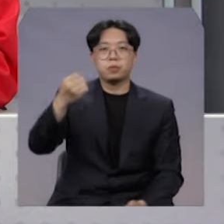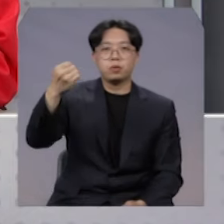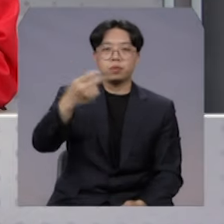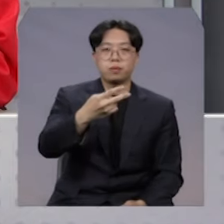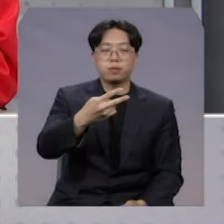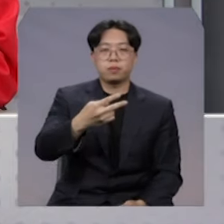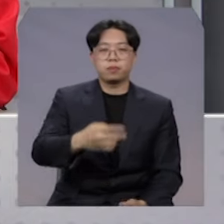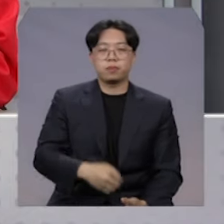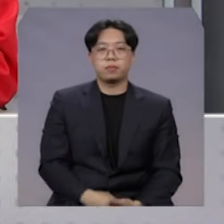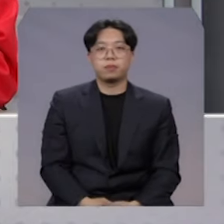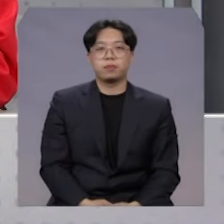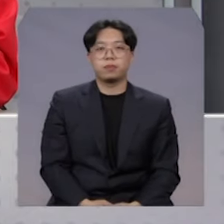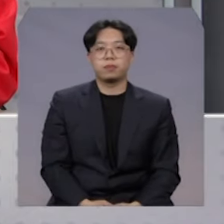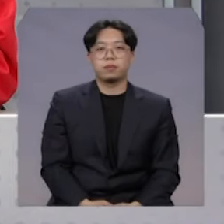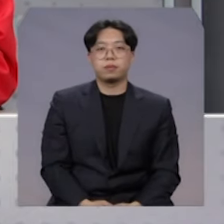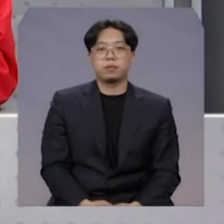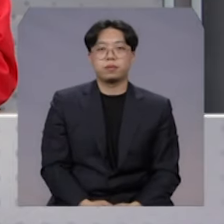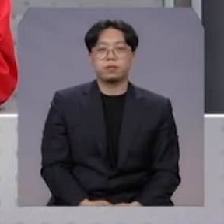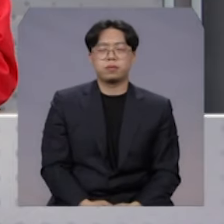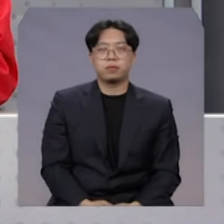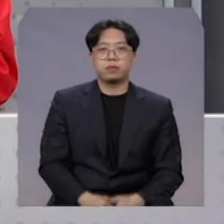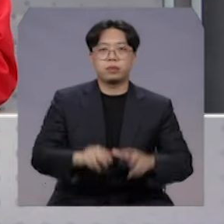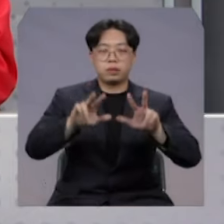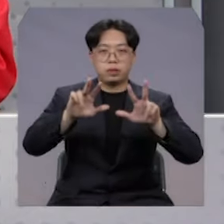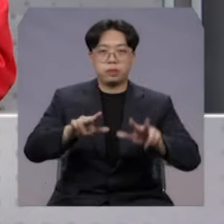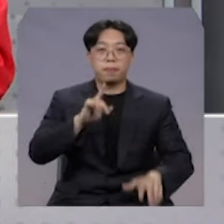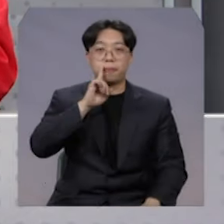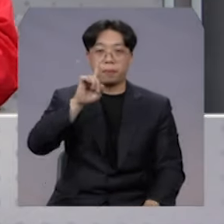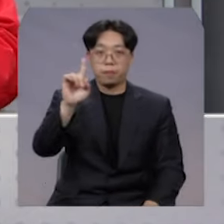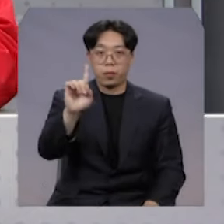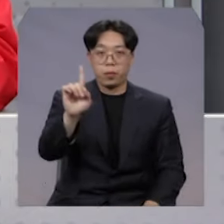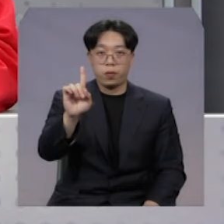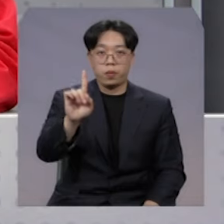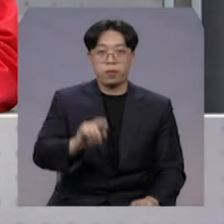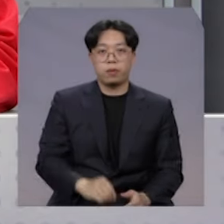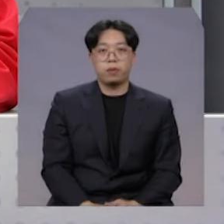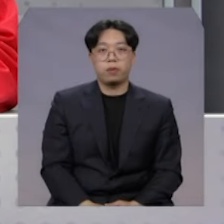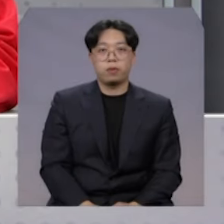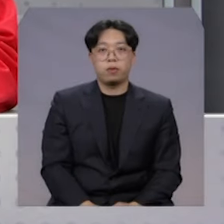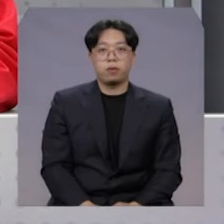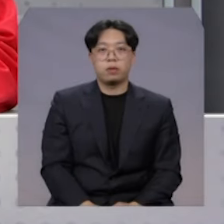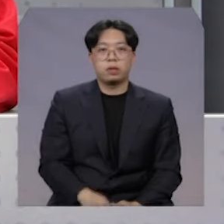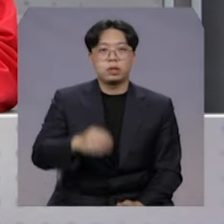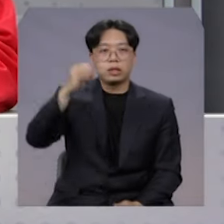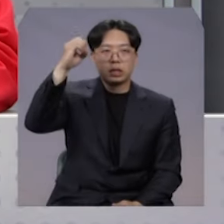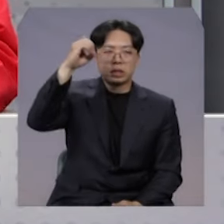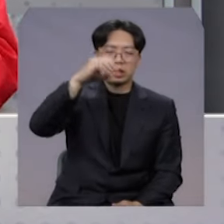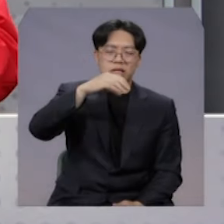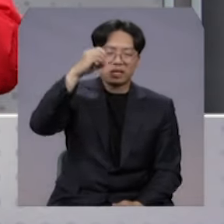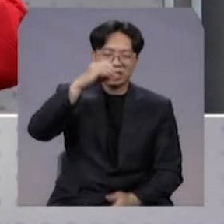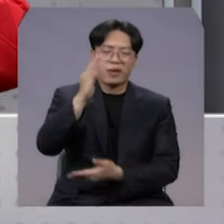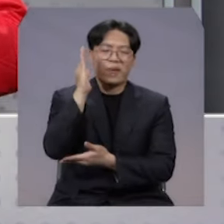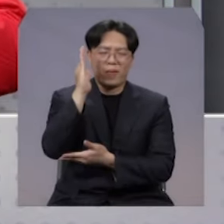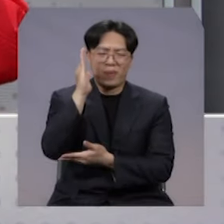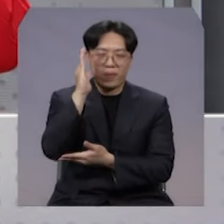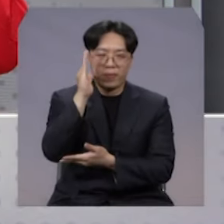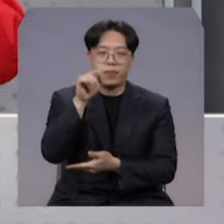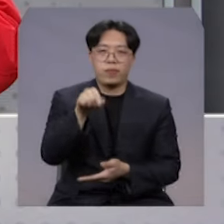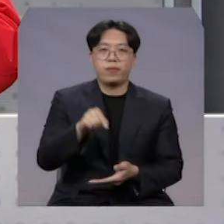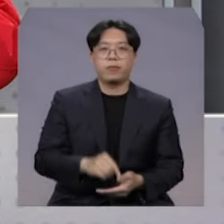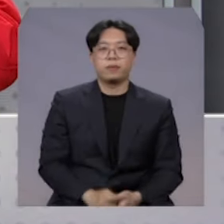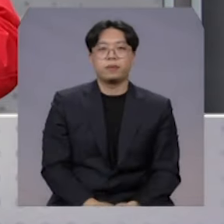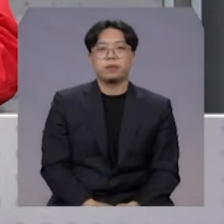더 발언 10초 정도 더 이어갈 알겠습니다. 수 있습니다. 예. 지금 말씀하시는 것은 일방적인 주장에 불과합니다. 실제로